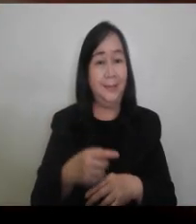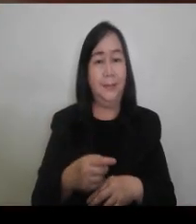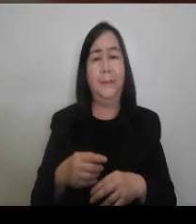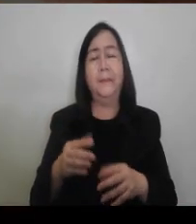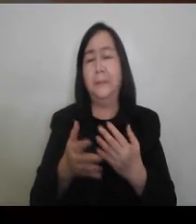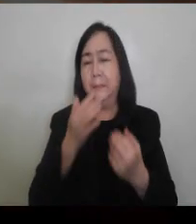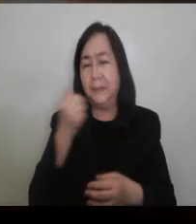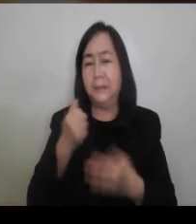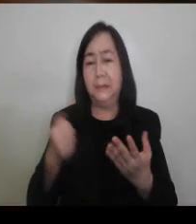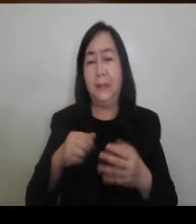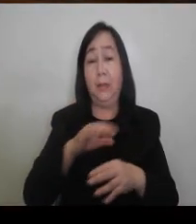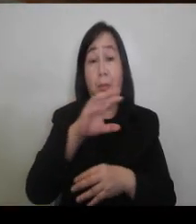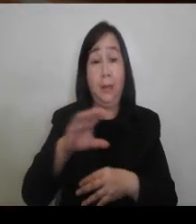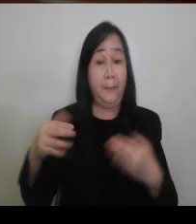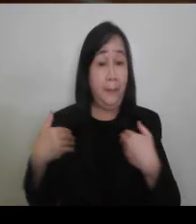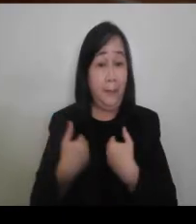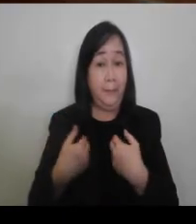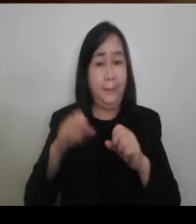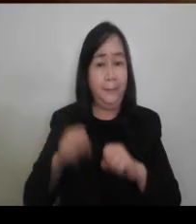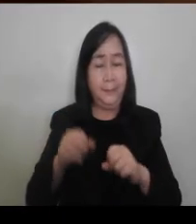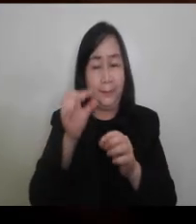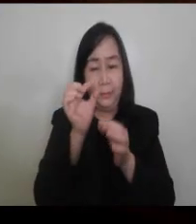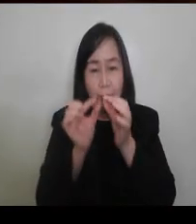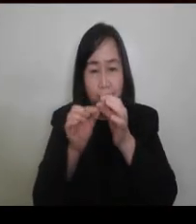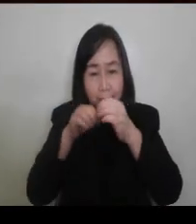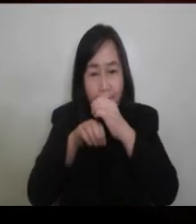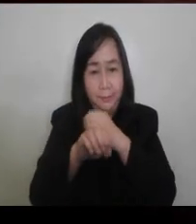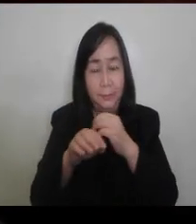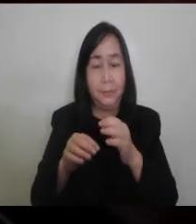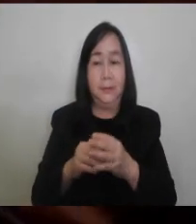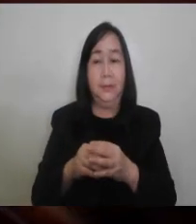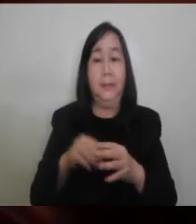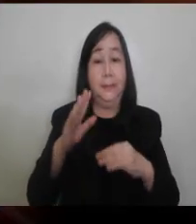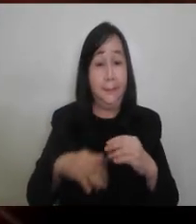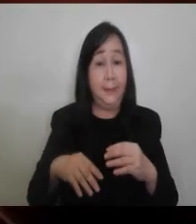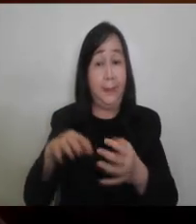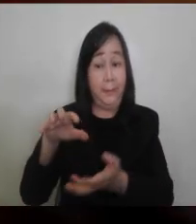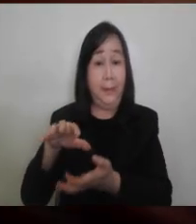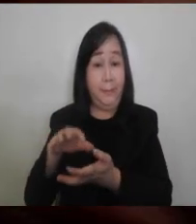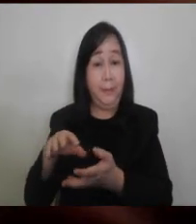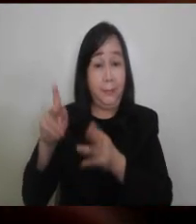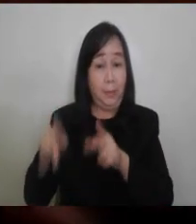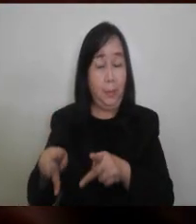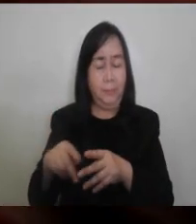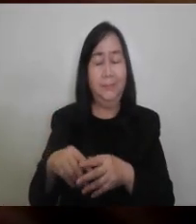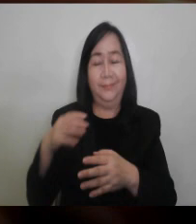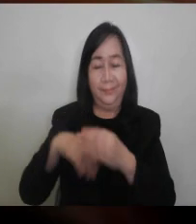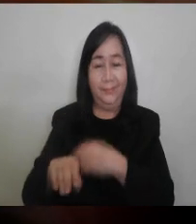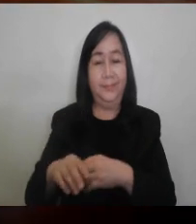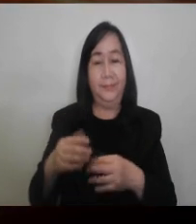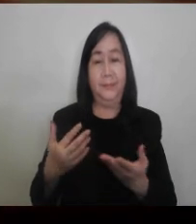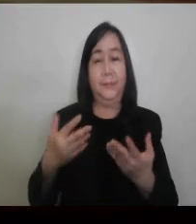ang isang kamelyo sa butas ng karayom kaysa sa isang mayaman na makapasok sa kaharian ng Diyos.